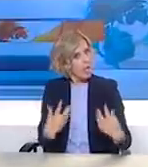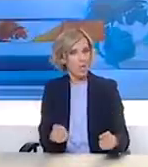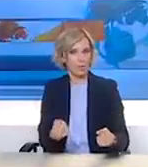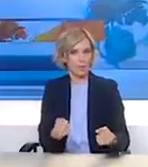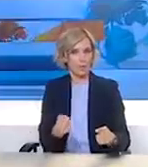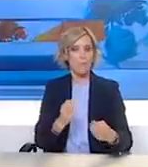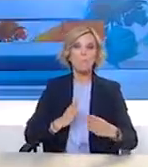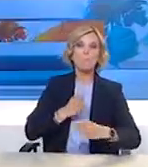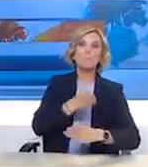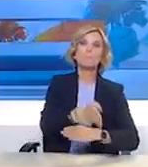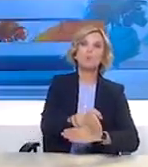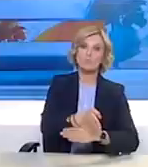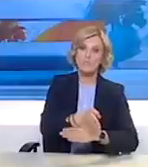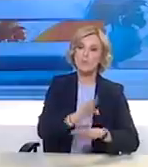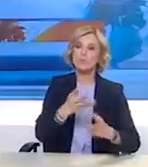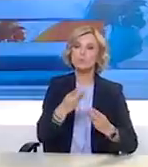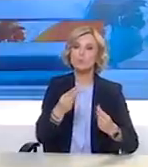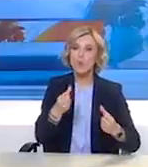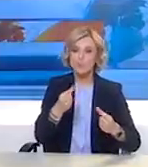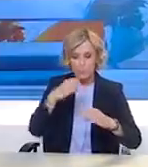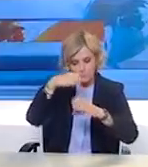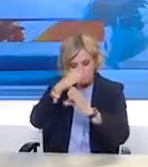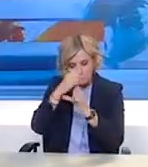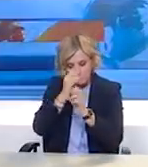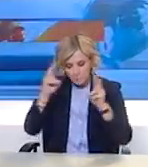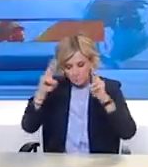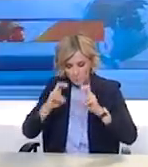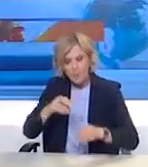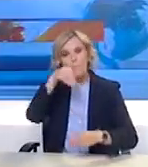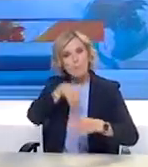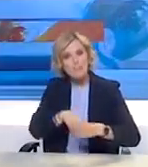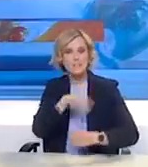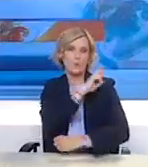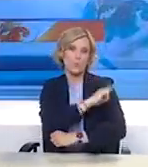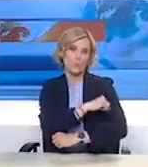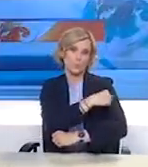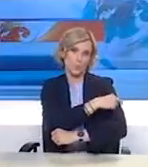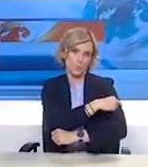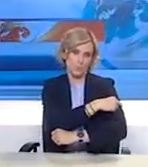Ο πρώτος είναι κλινικές μελέτες, στις οποίες συμμετέχουν 4 νοσοκομεία.